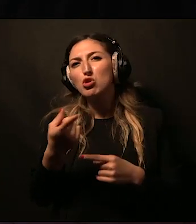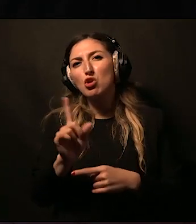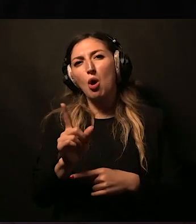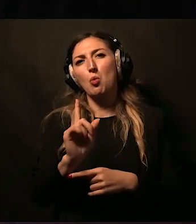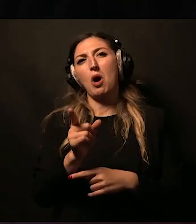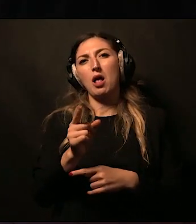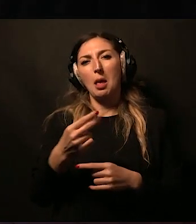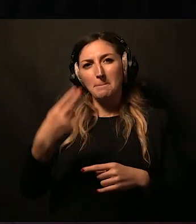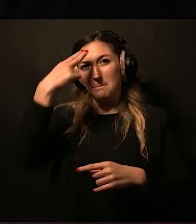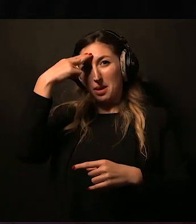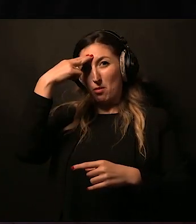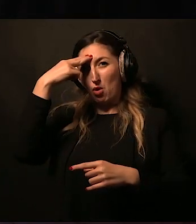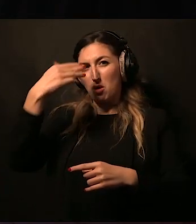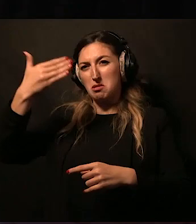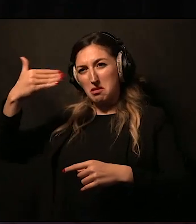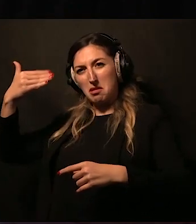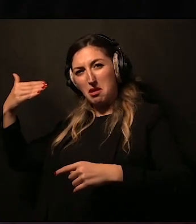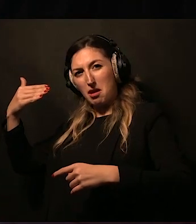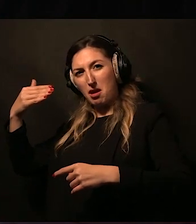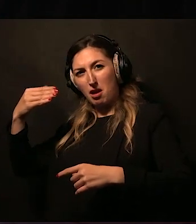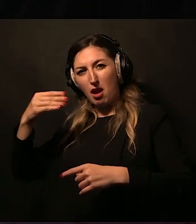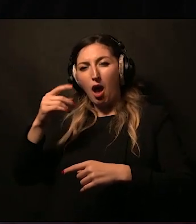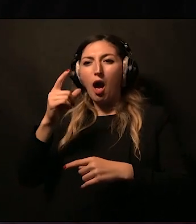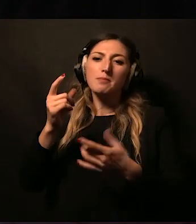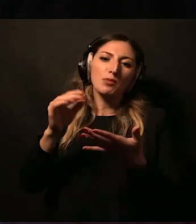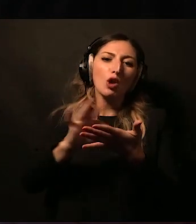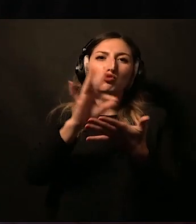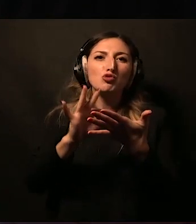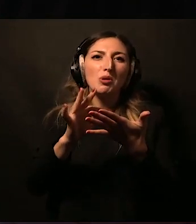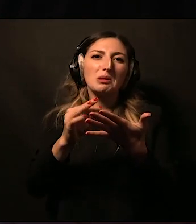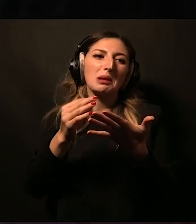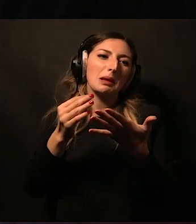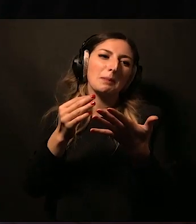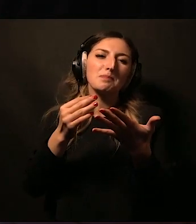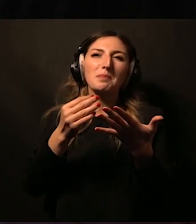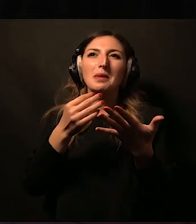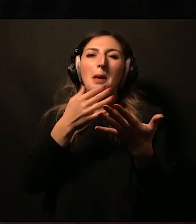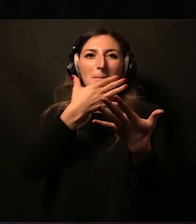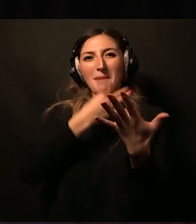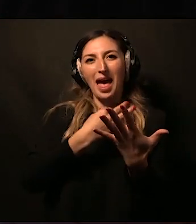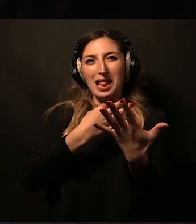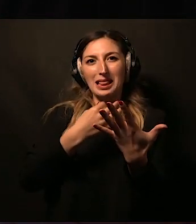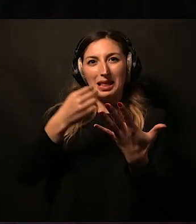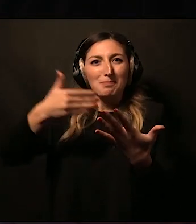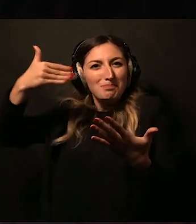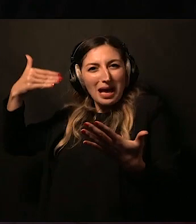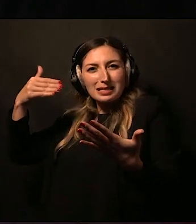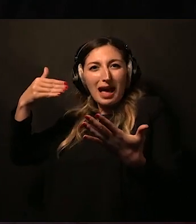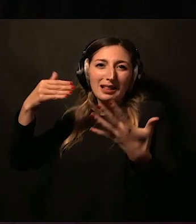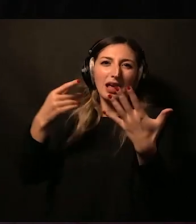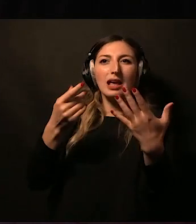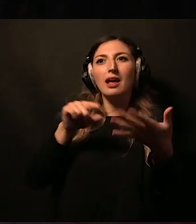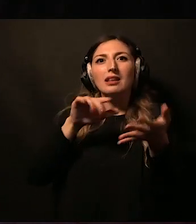migliori della mia vita perdano nitidezza e contorni invece questi eventi Non